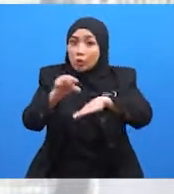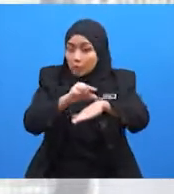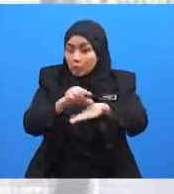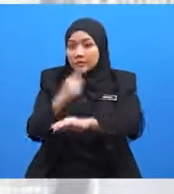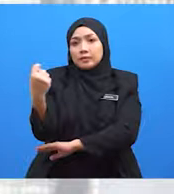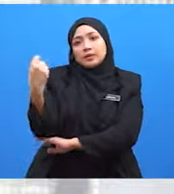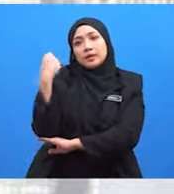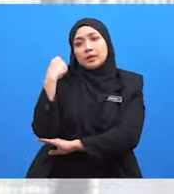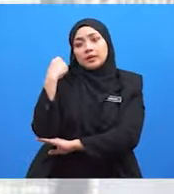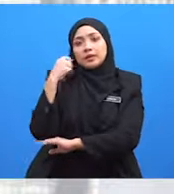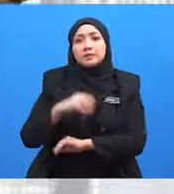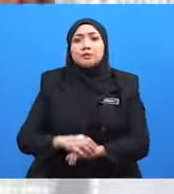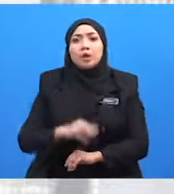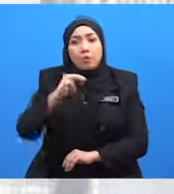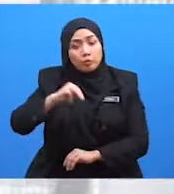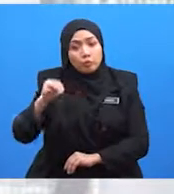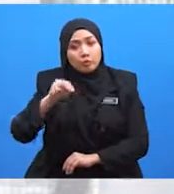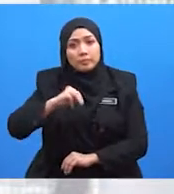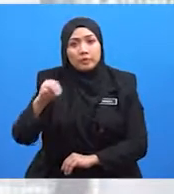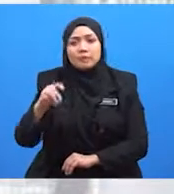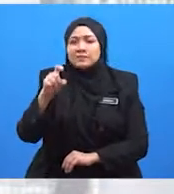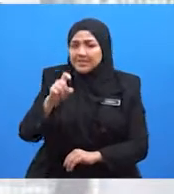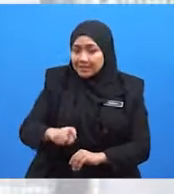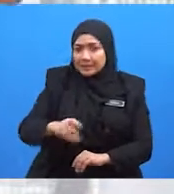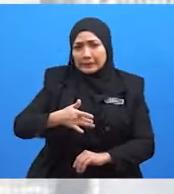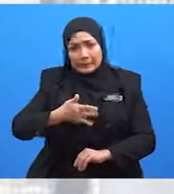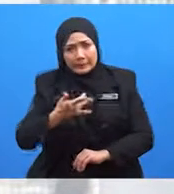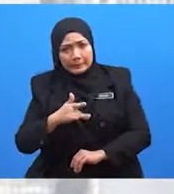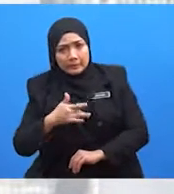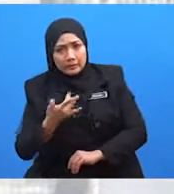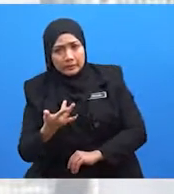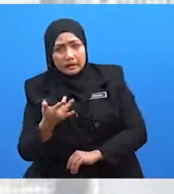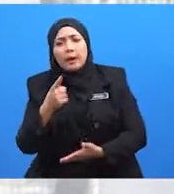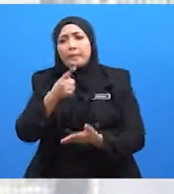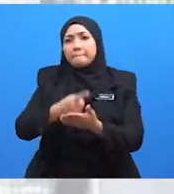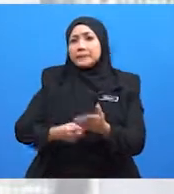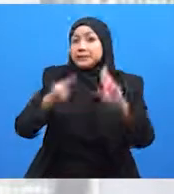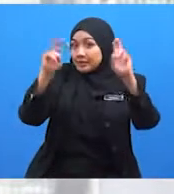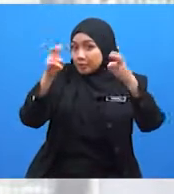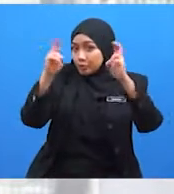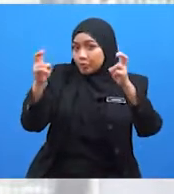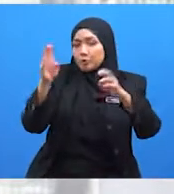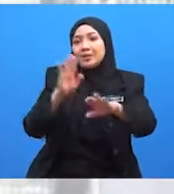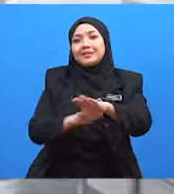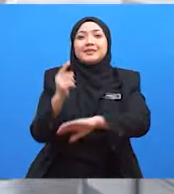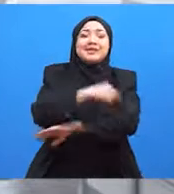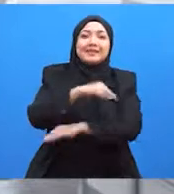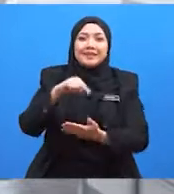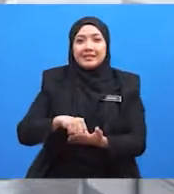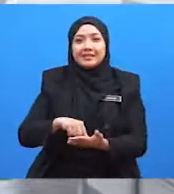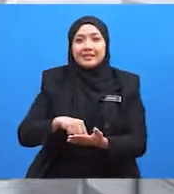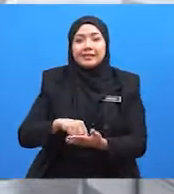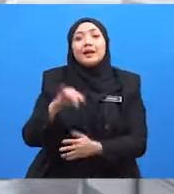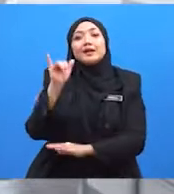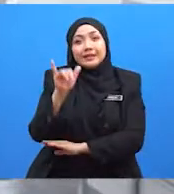tenaga? Murid-murid tentu dapat meneka apakah topik yang cikgu akan sampaikan.